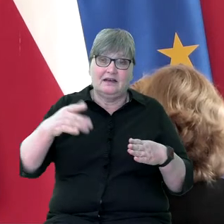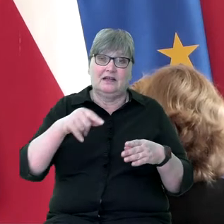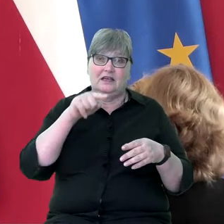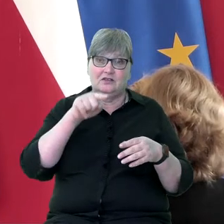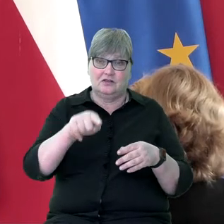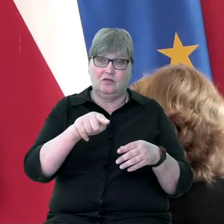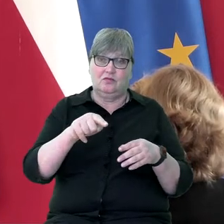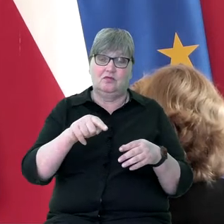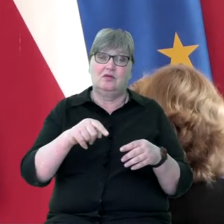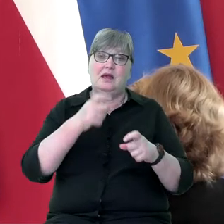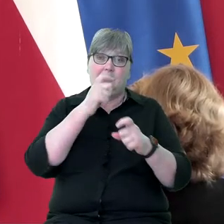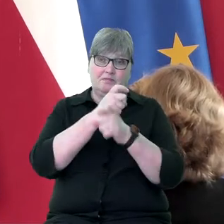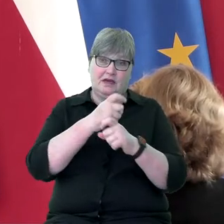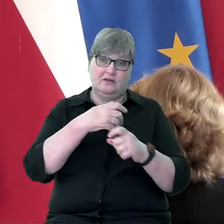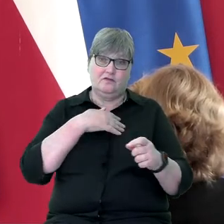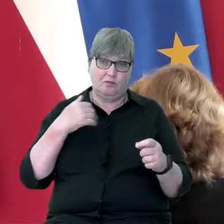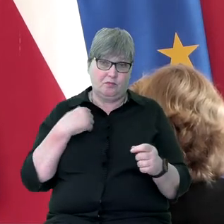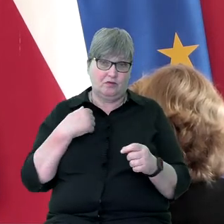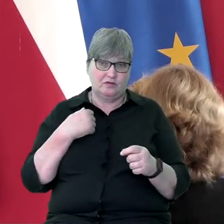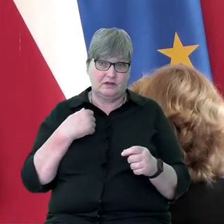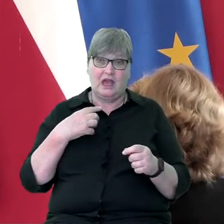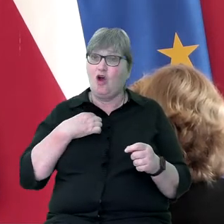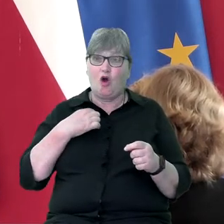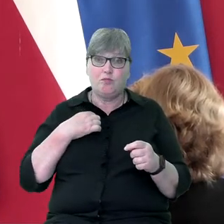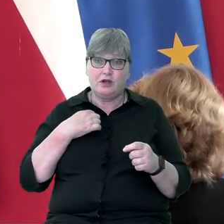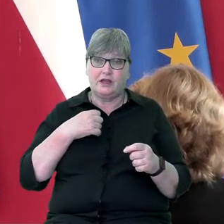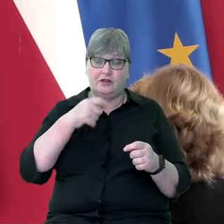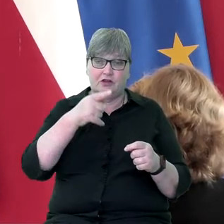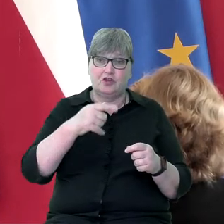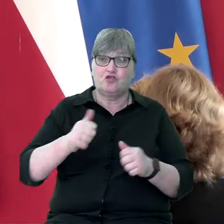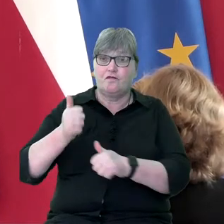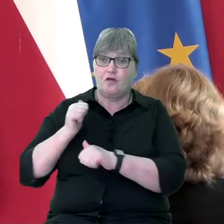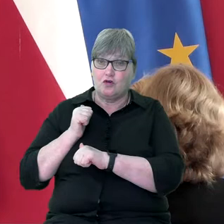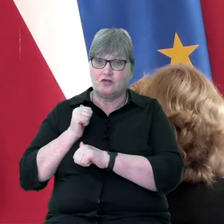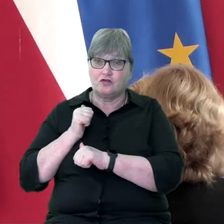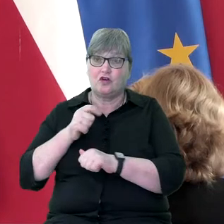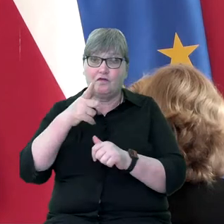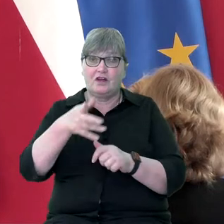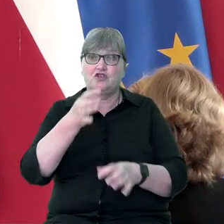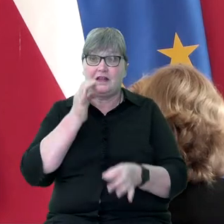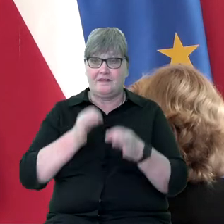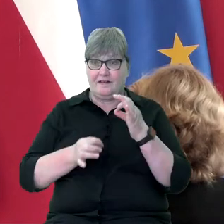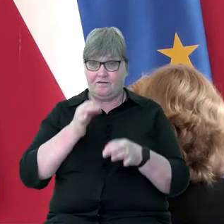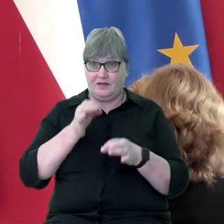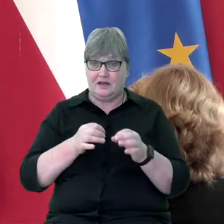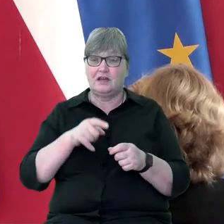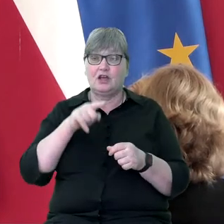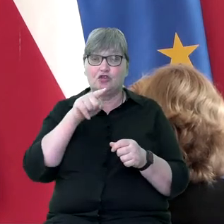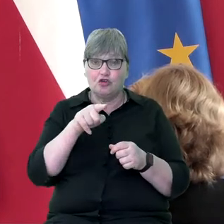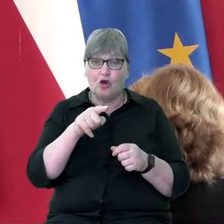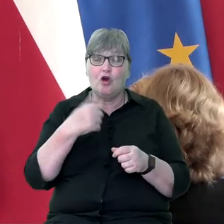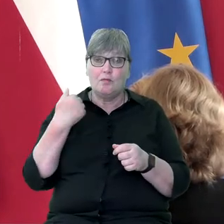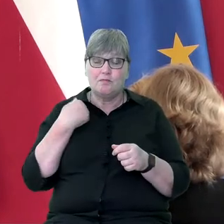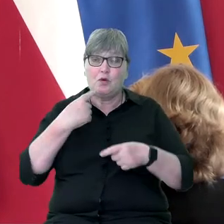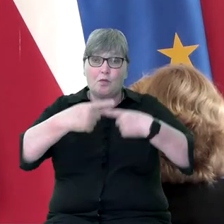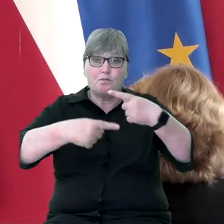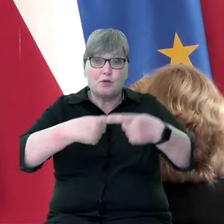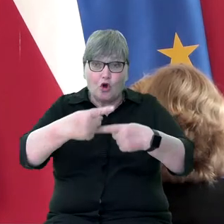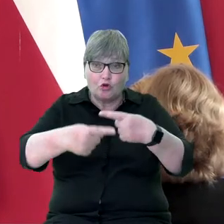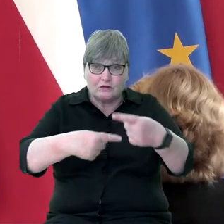czy to wojskowych, czy to cywilnych, było rzeczywiście procesem, który nie został w żaden sposób